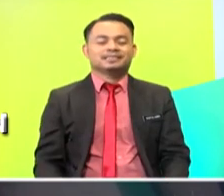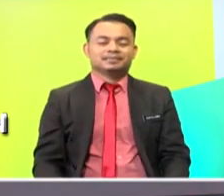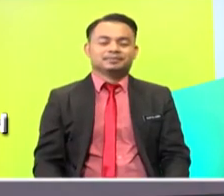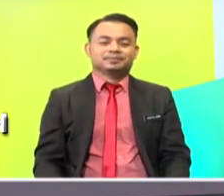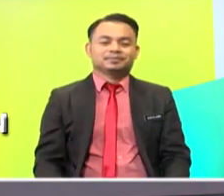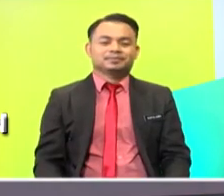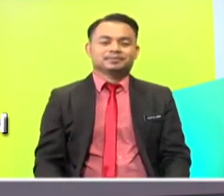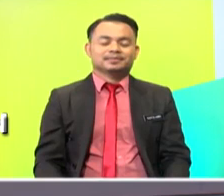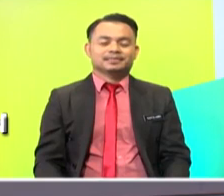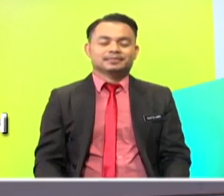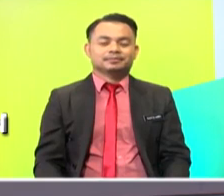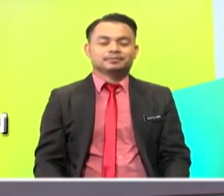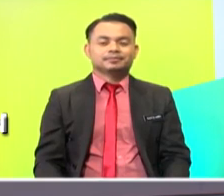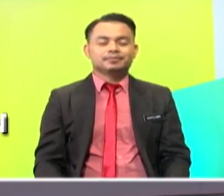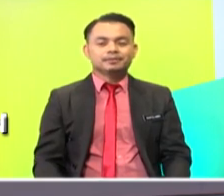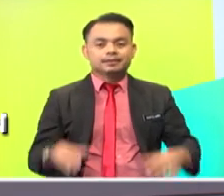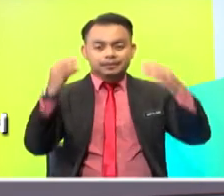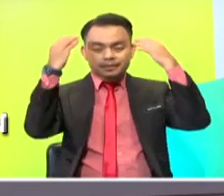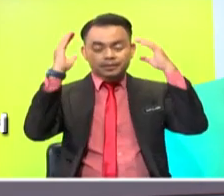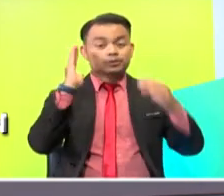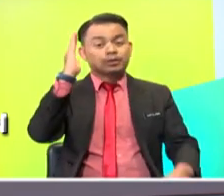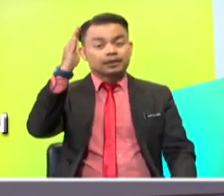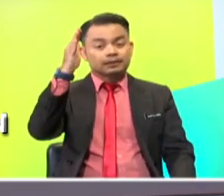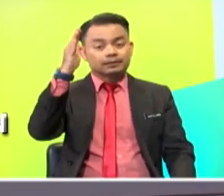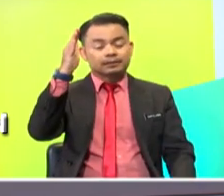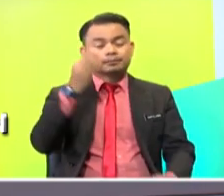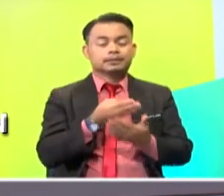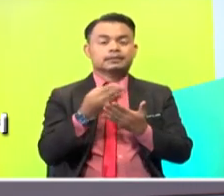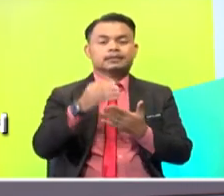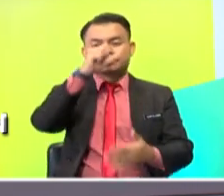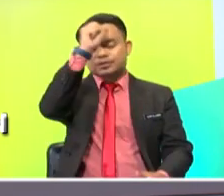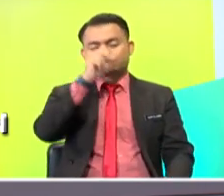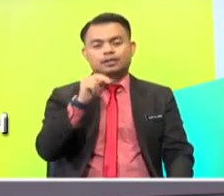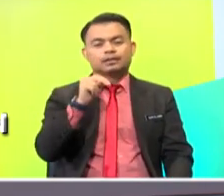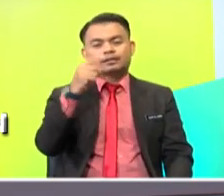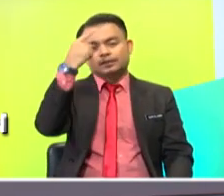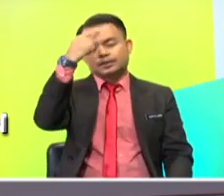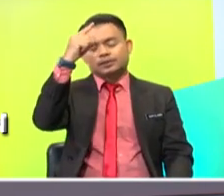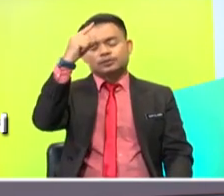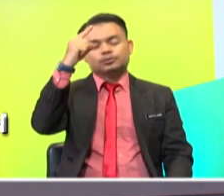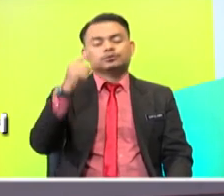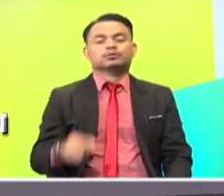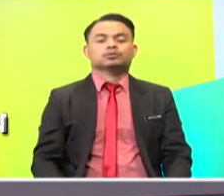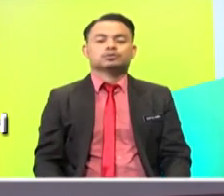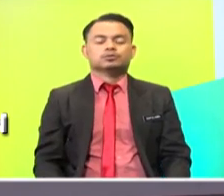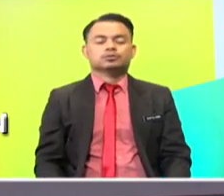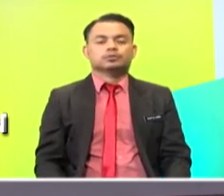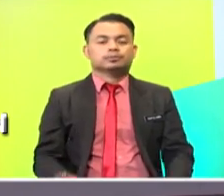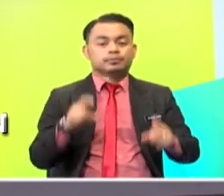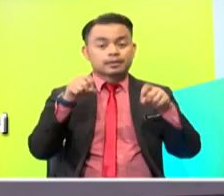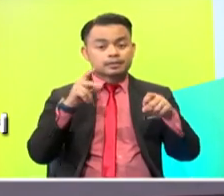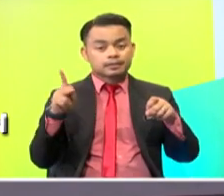okean disini cewek gua kamarnya soal ampuhan jadi soalnya Senang saja Vika soalnya yang pertama